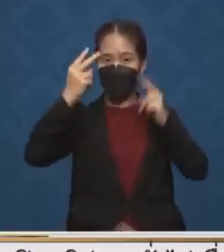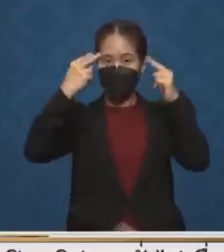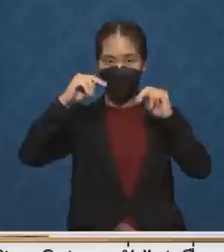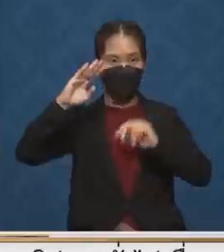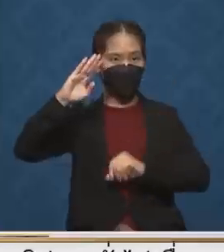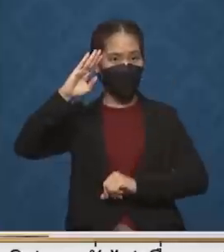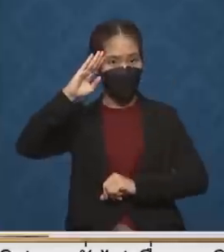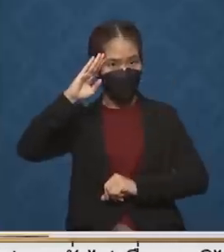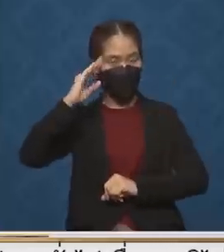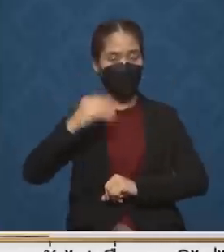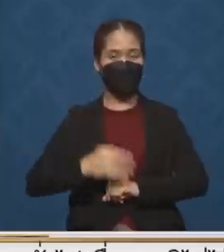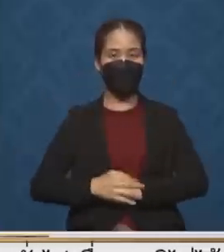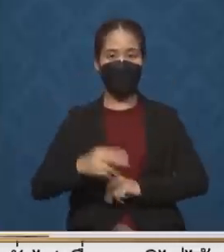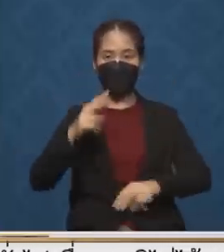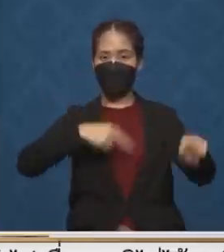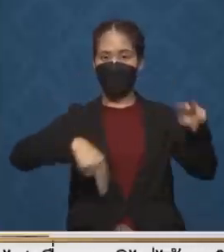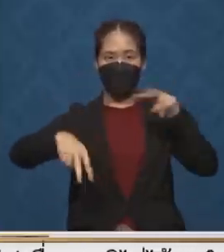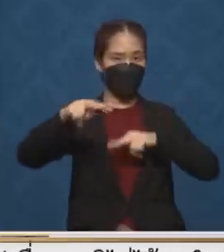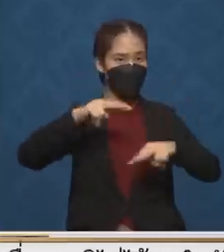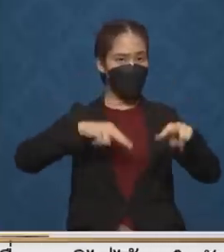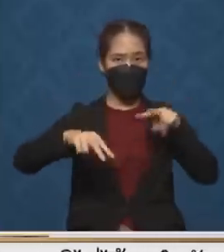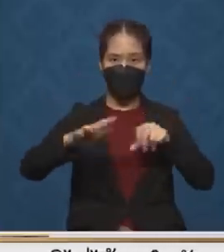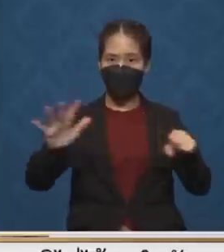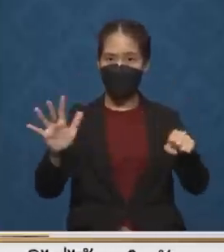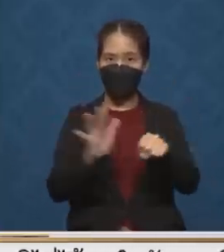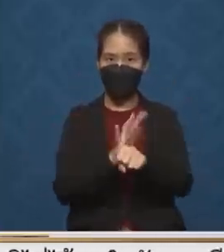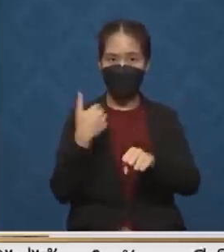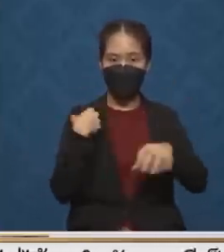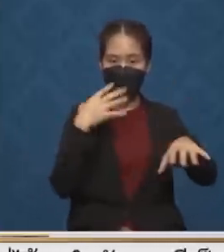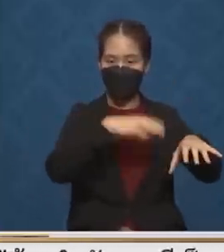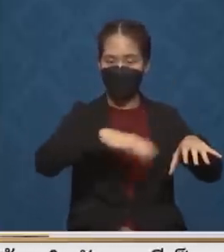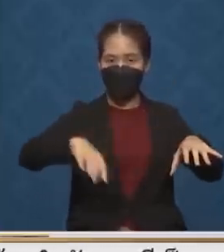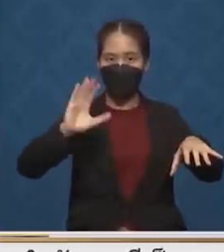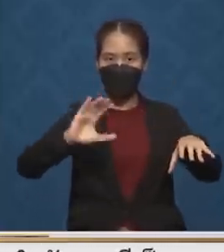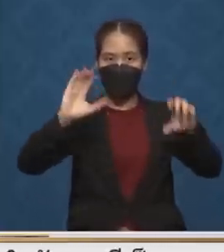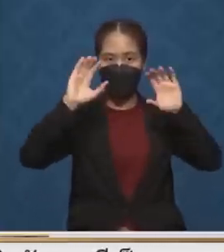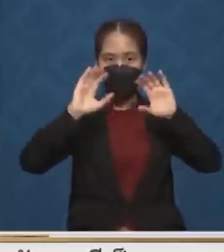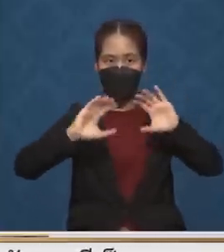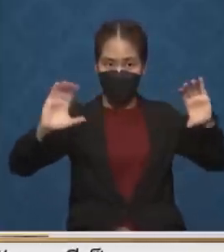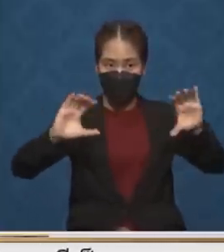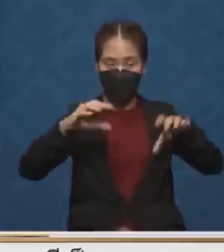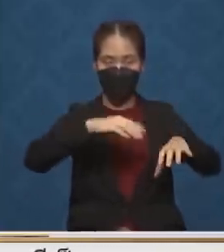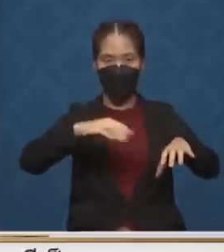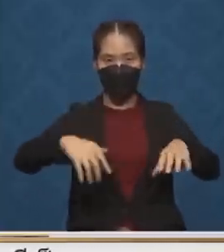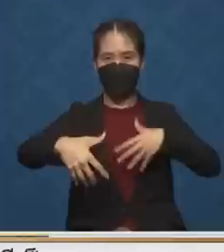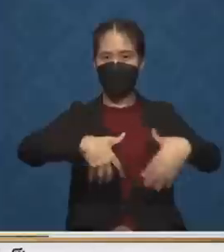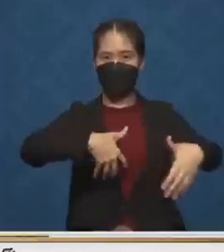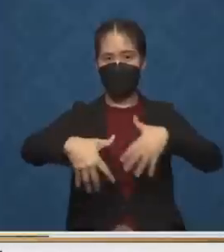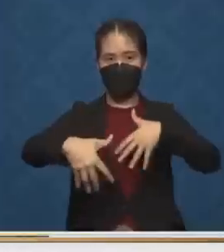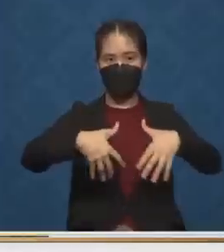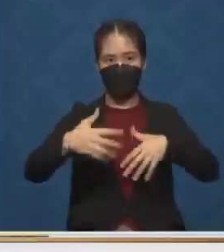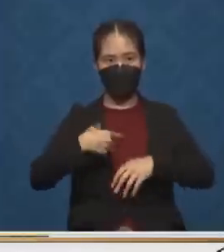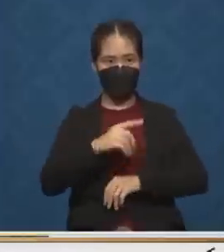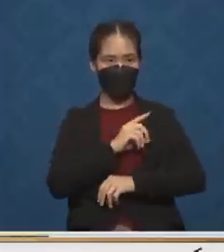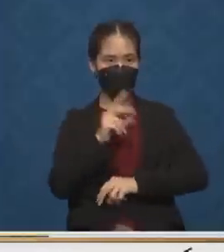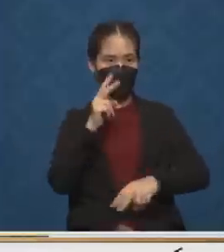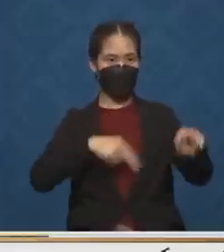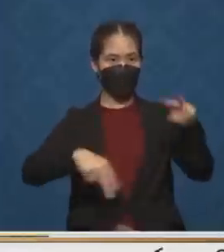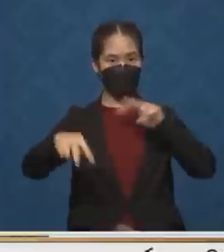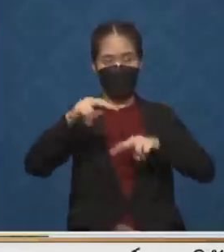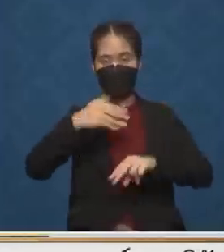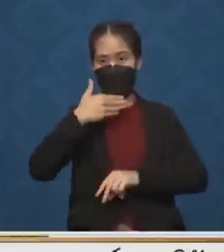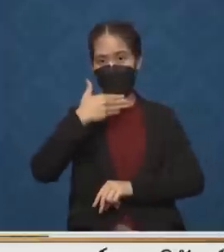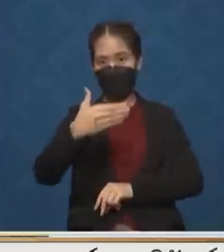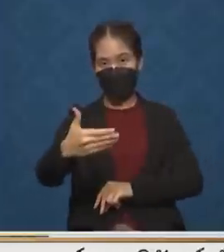โอชาควบคุมไ้ทุกคนไลทั้งหน่วยงานทั้งภาครัฐ หน่วยงานทั้งภาคพรณเรือนคุมทั้งหมด ต่อไป